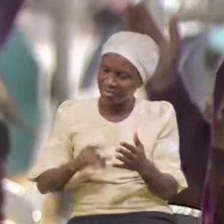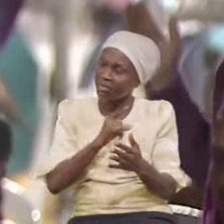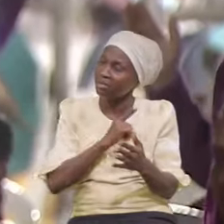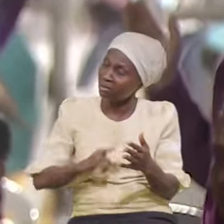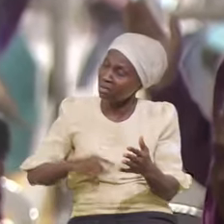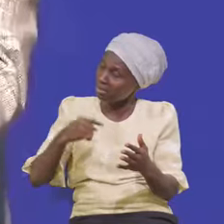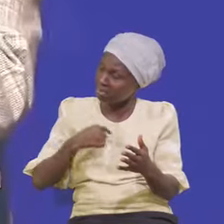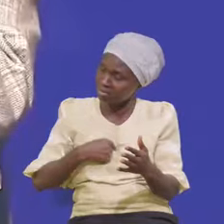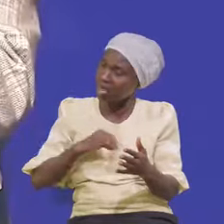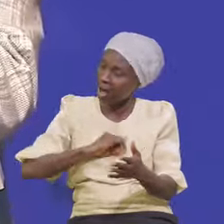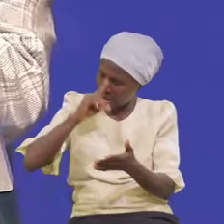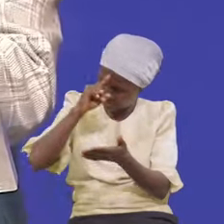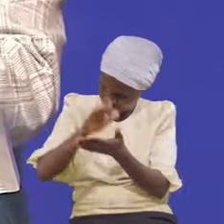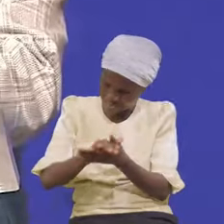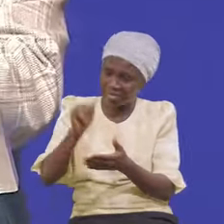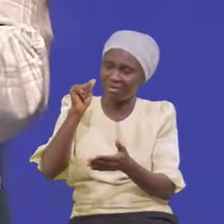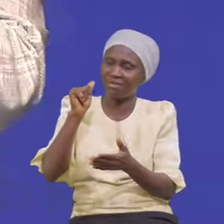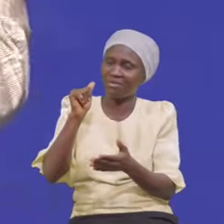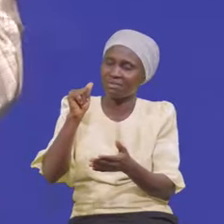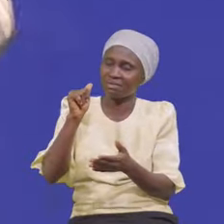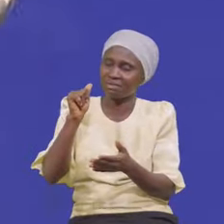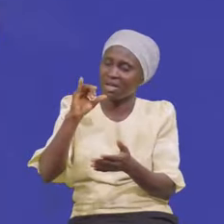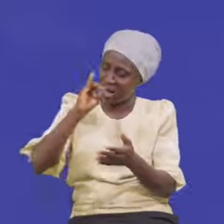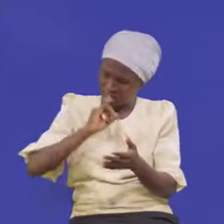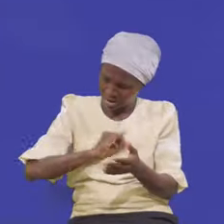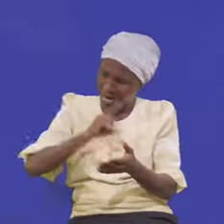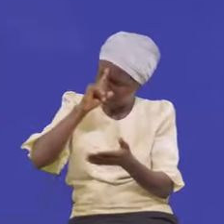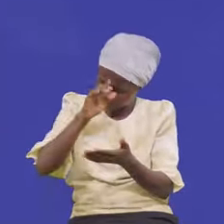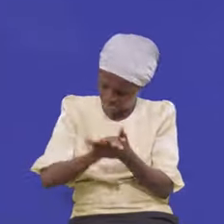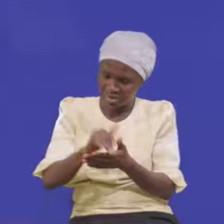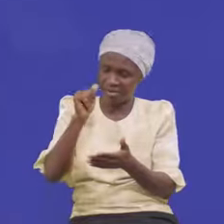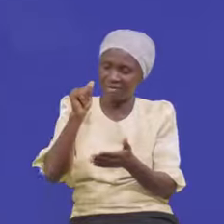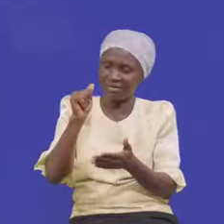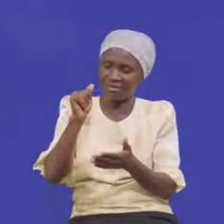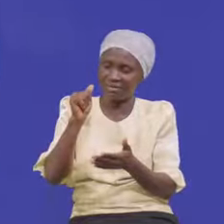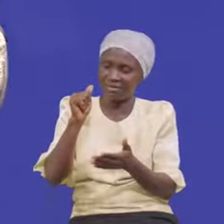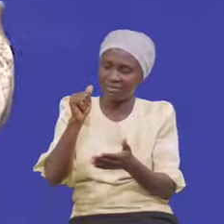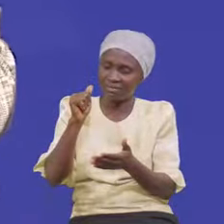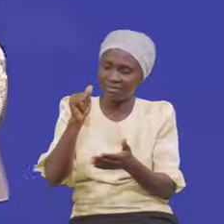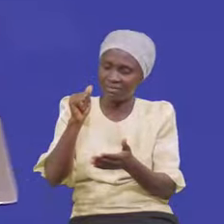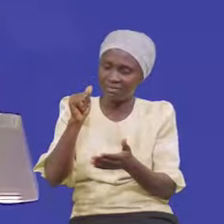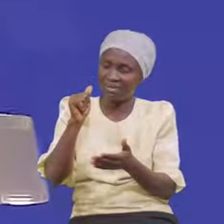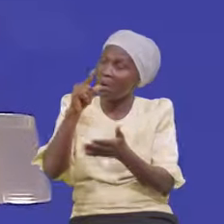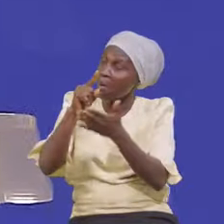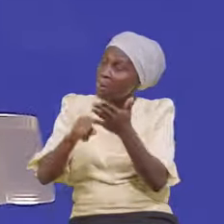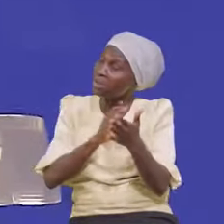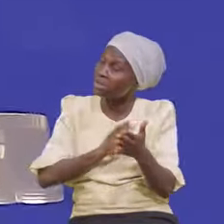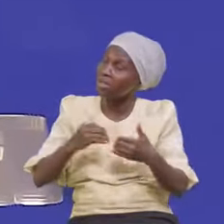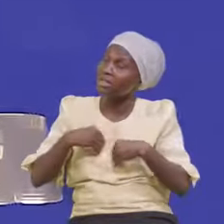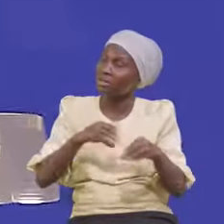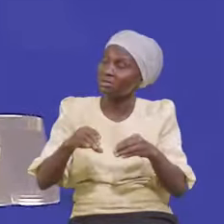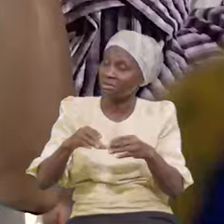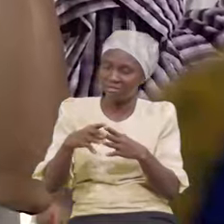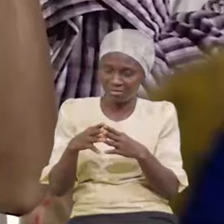I believe. ప్రభువా, నేను నమ్ముతున్నాను. I believe. నేను నమ్ముచున్నాను. What Christ has done.